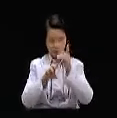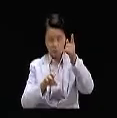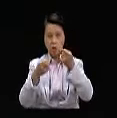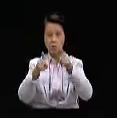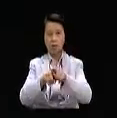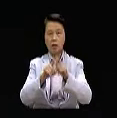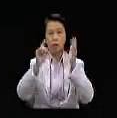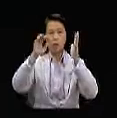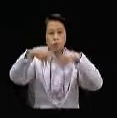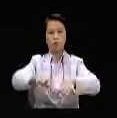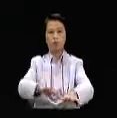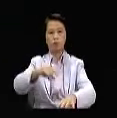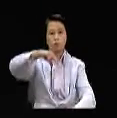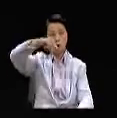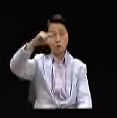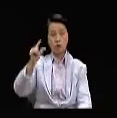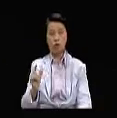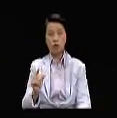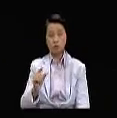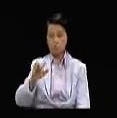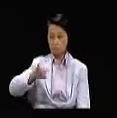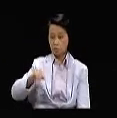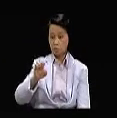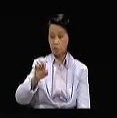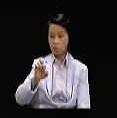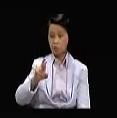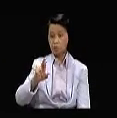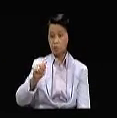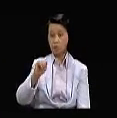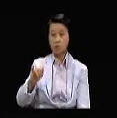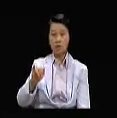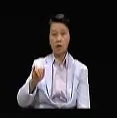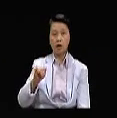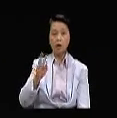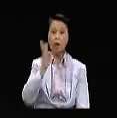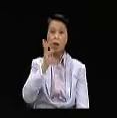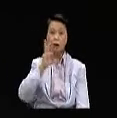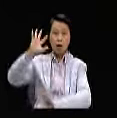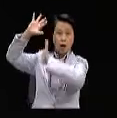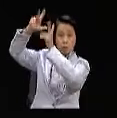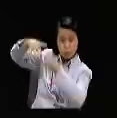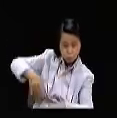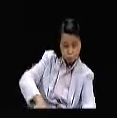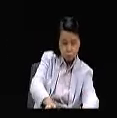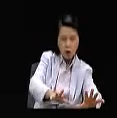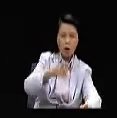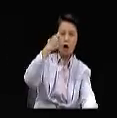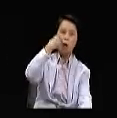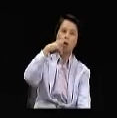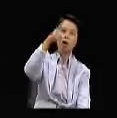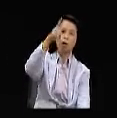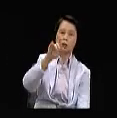runtuhan di gunung jerai Hai kepala air sebagainya tuh Itu kagak yang